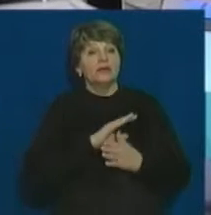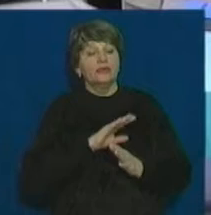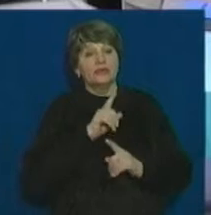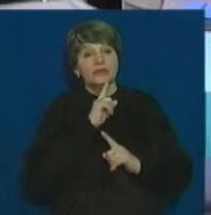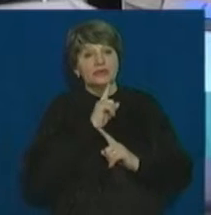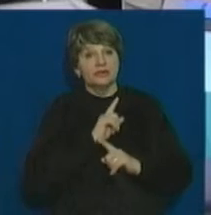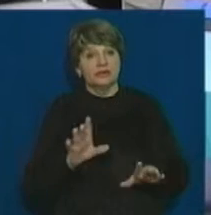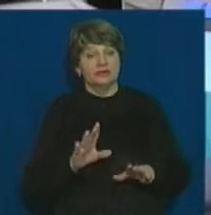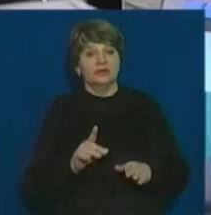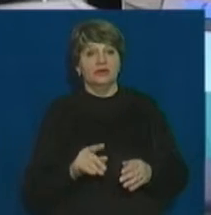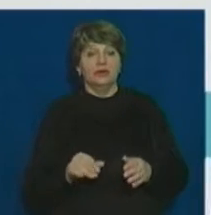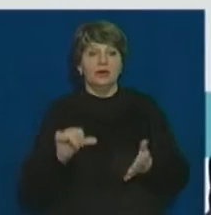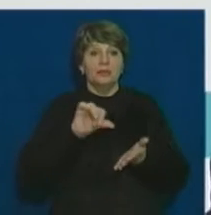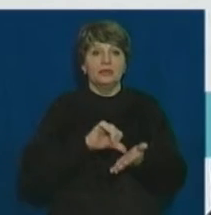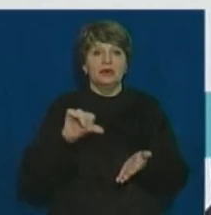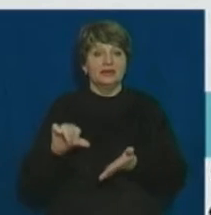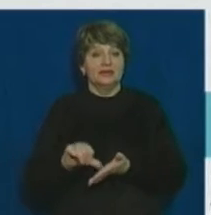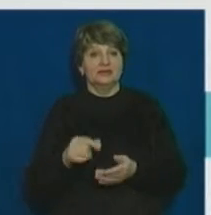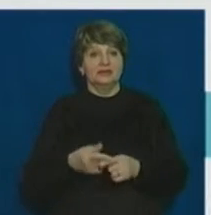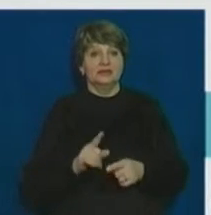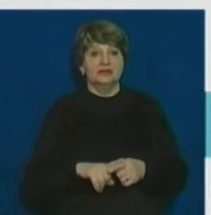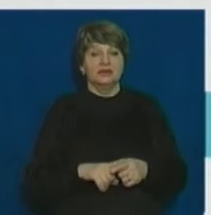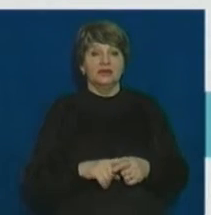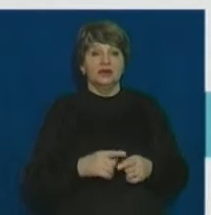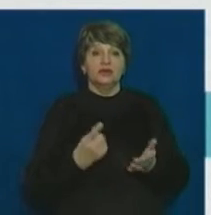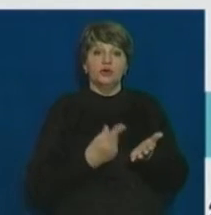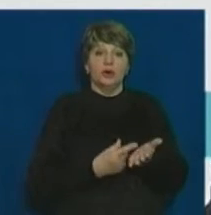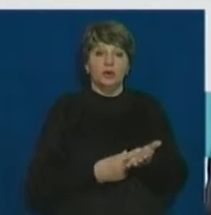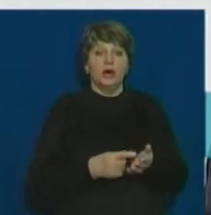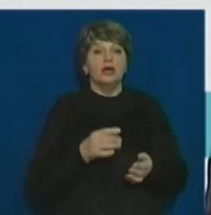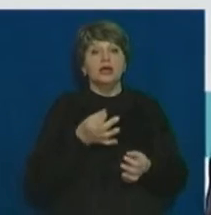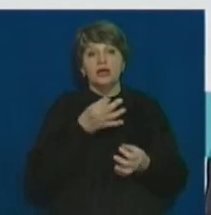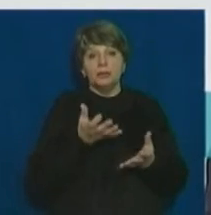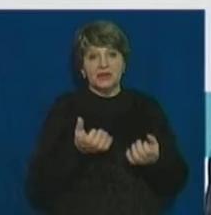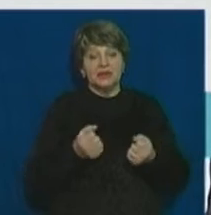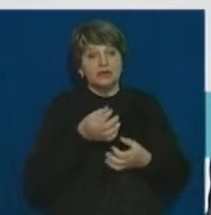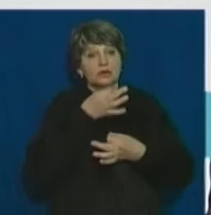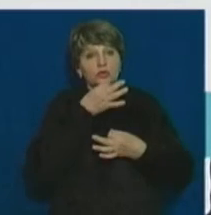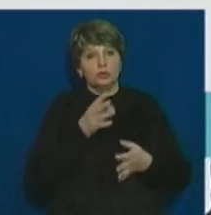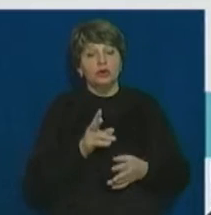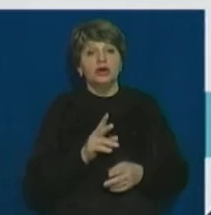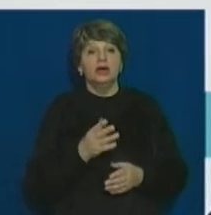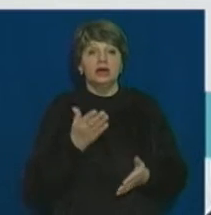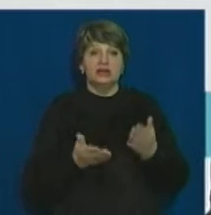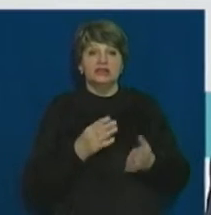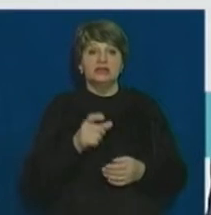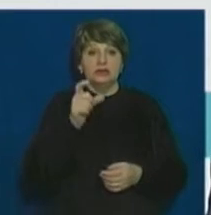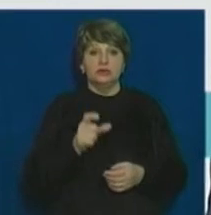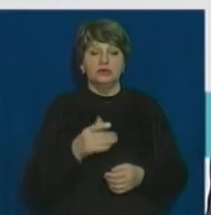жодного із запропонованих варіантів. Вони мають прийняти будь-який, який обере громада. Тому, в принципі, ми вважаємо,